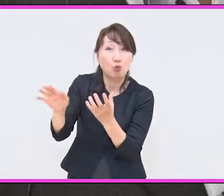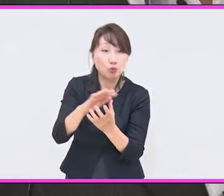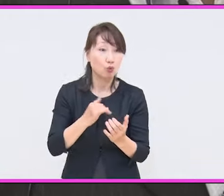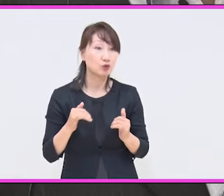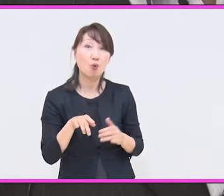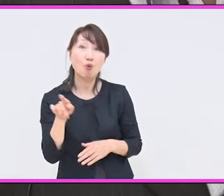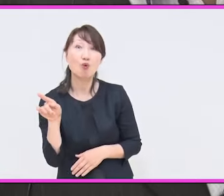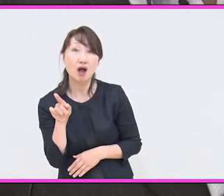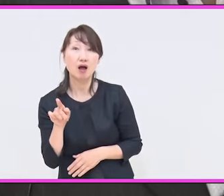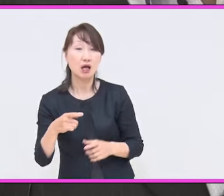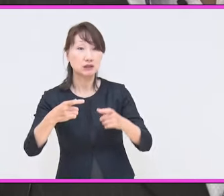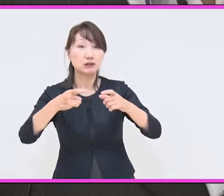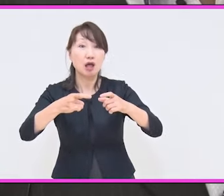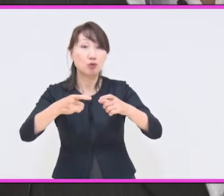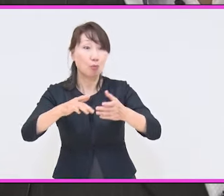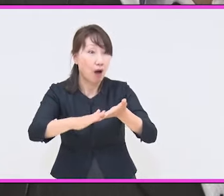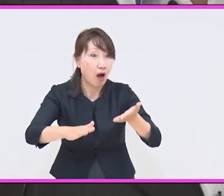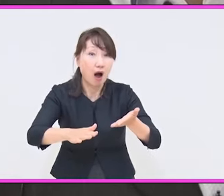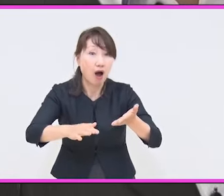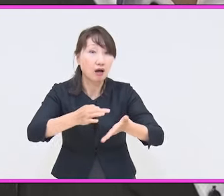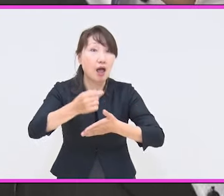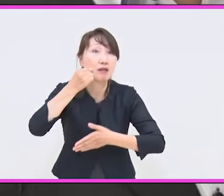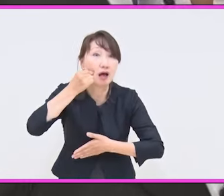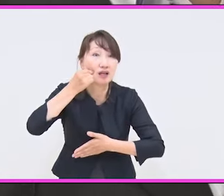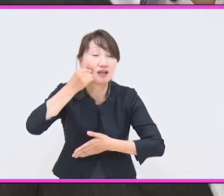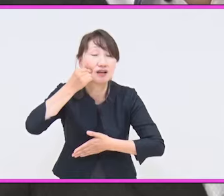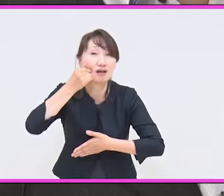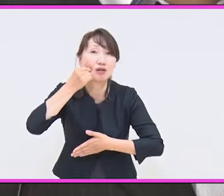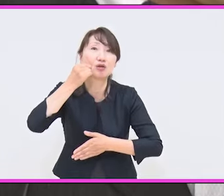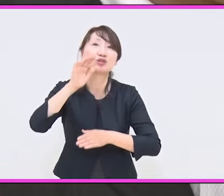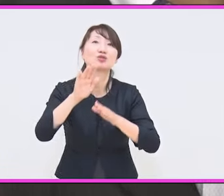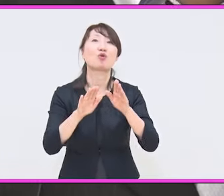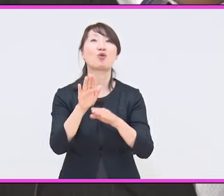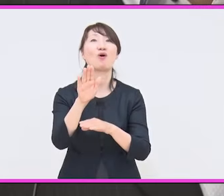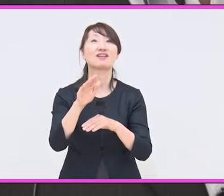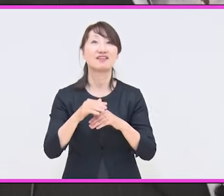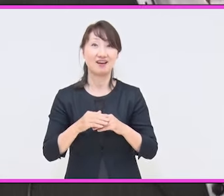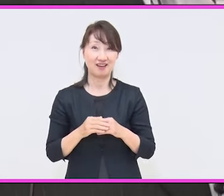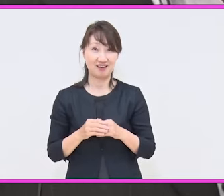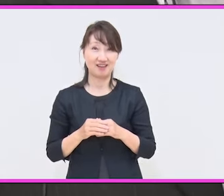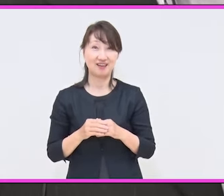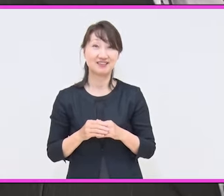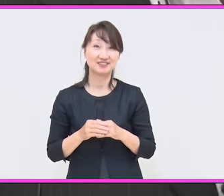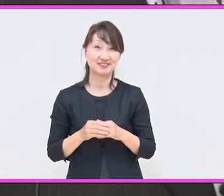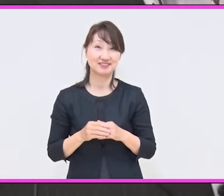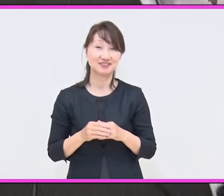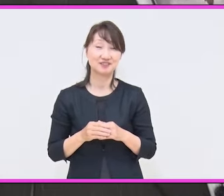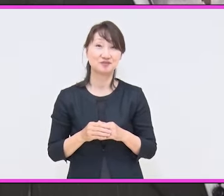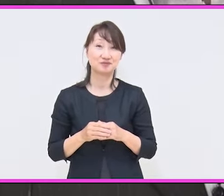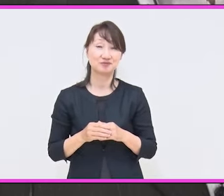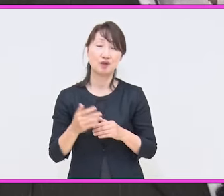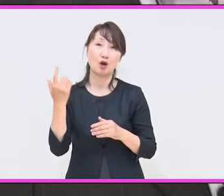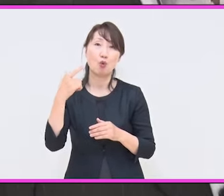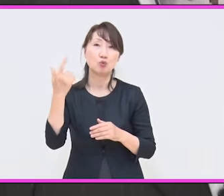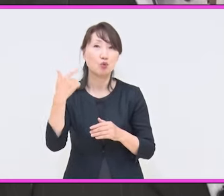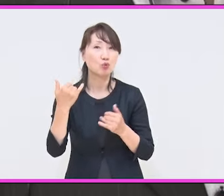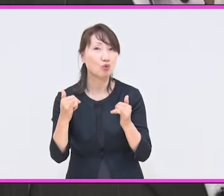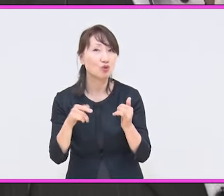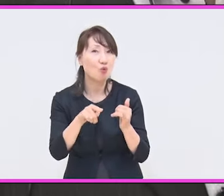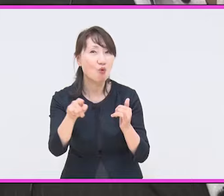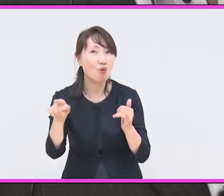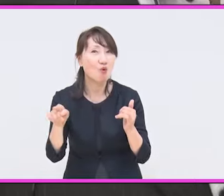がチケットがなかなか取れなくて、もうすごい遠くから応援してるというか、あとあのロンドンの人たち